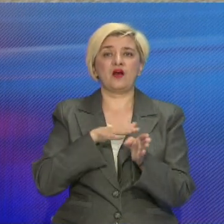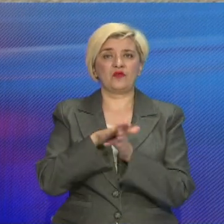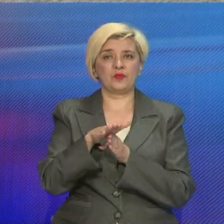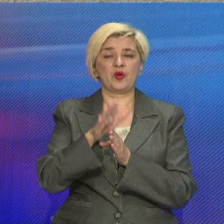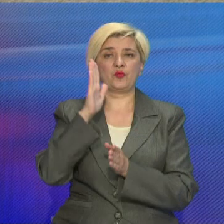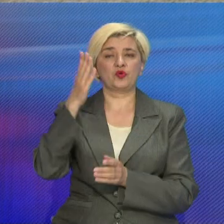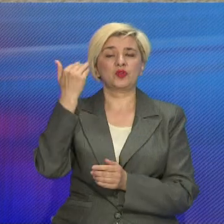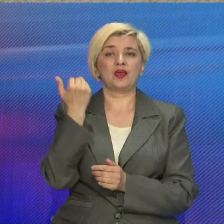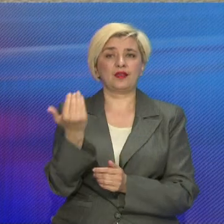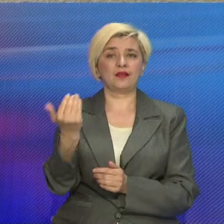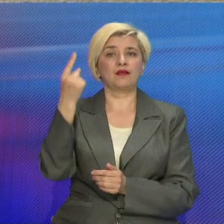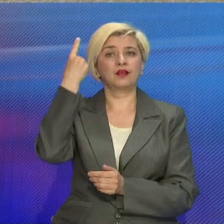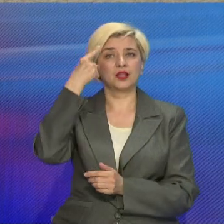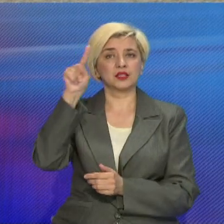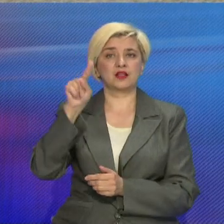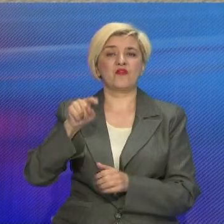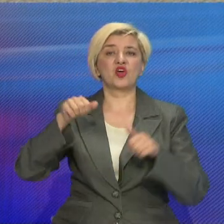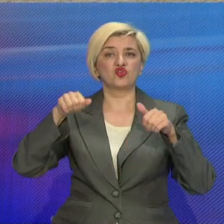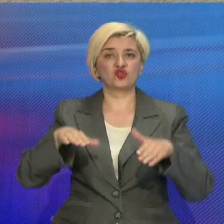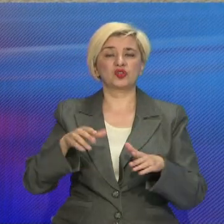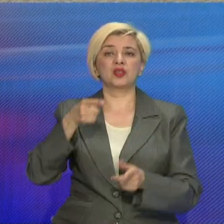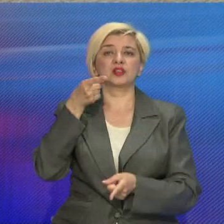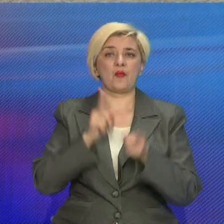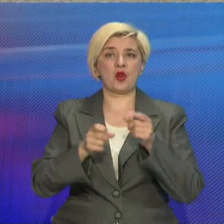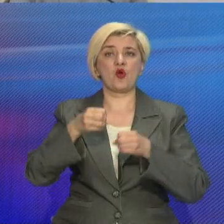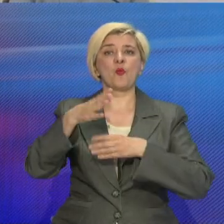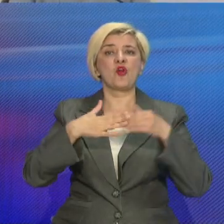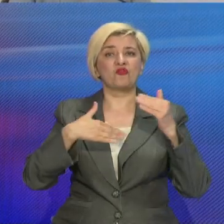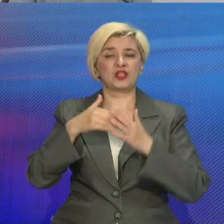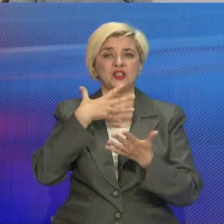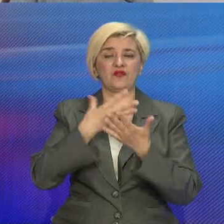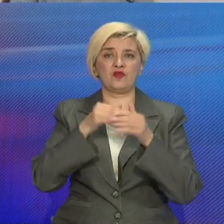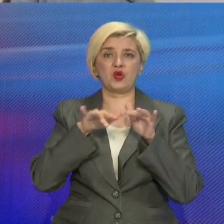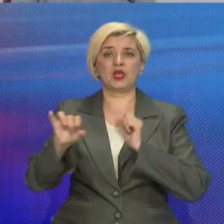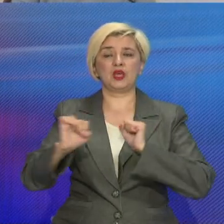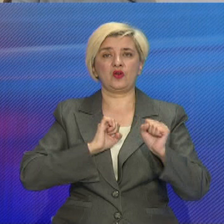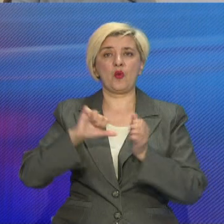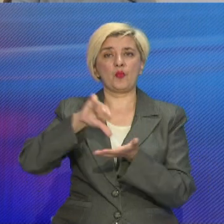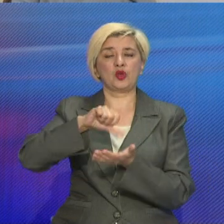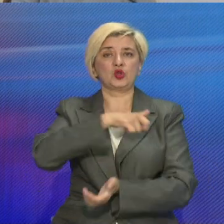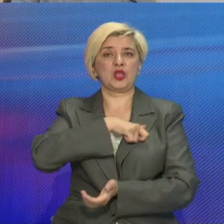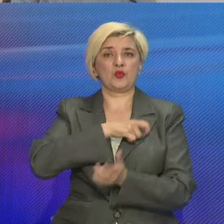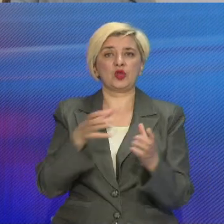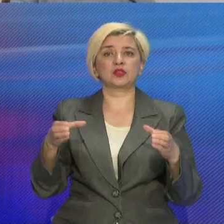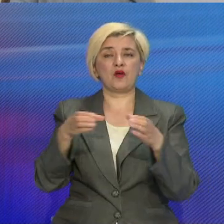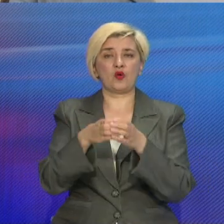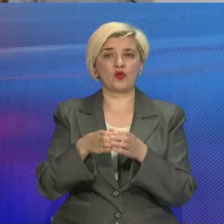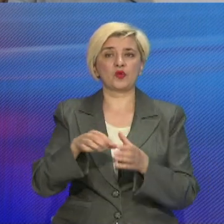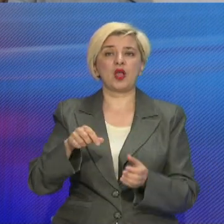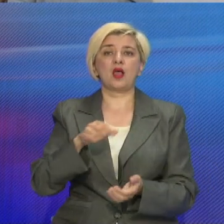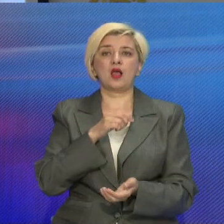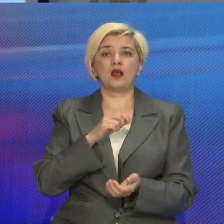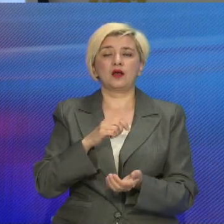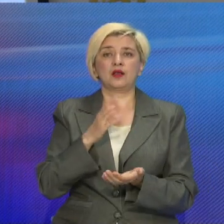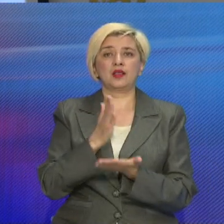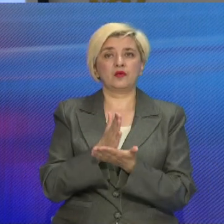Ініціативне, рашучыя, сапраўдныя професіяналы своєї справы. Кіраўнікі, прадстаўнікі депутацкага корпуса, уладальнікі